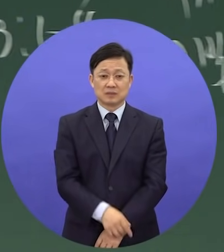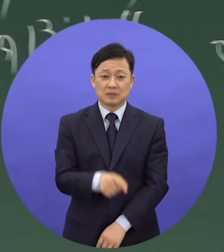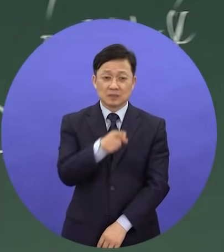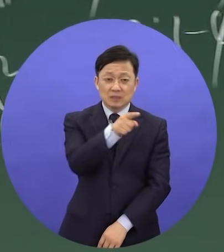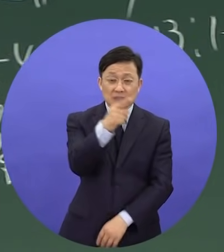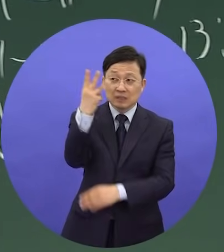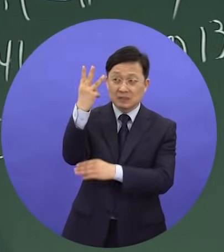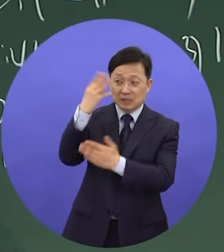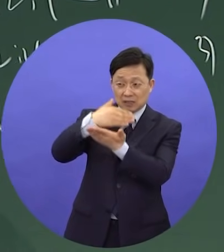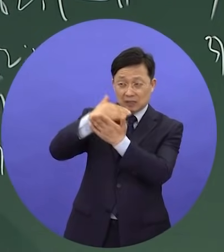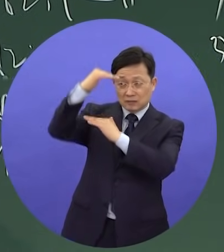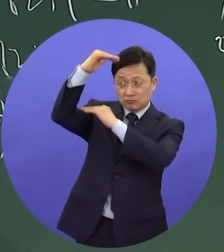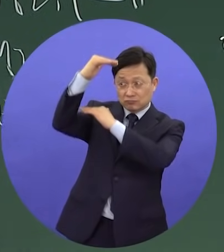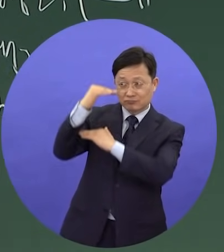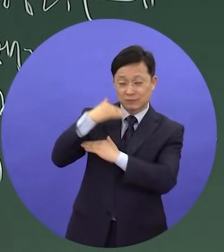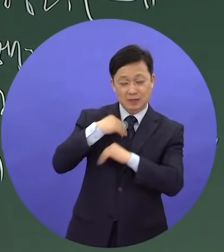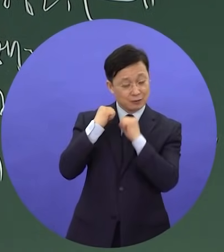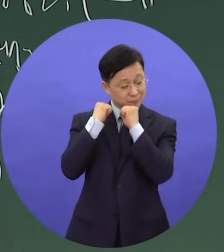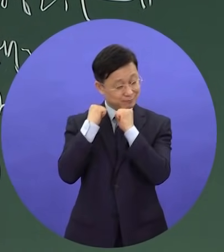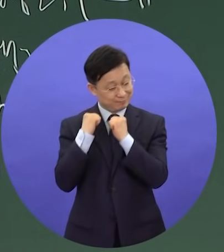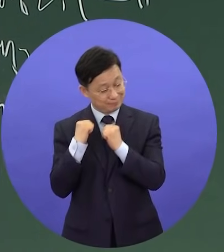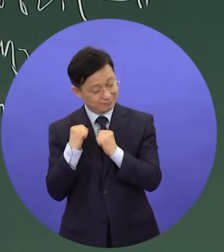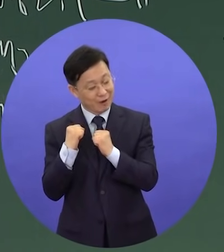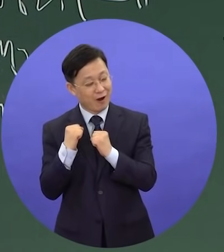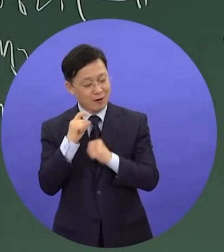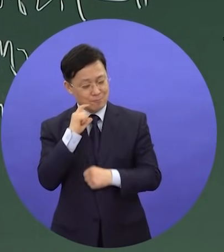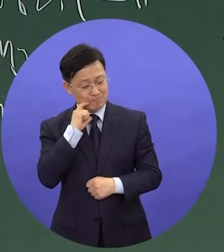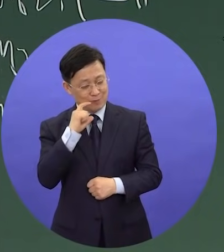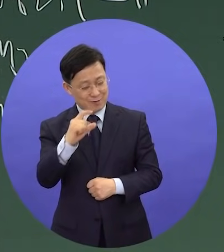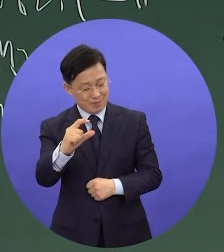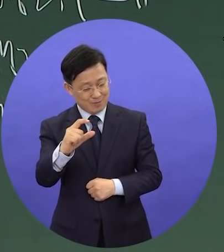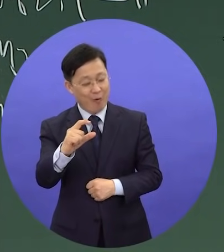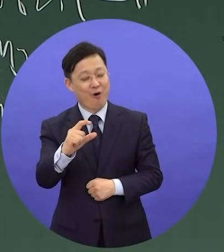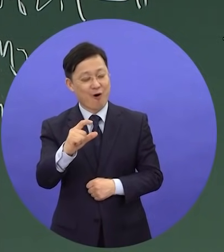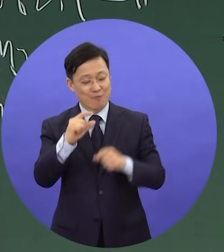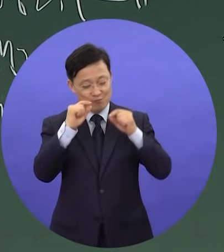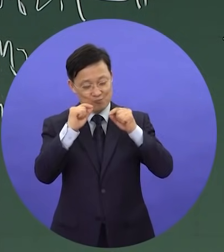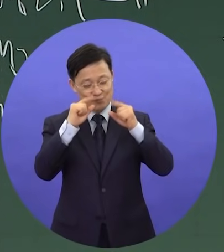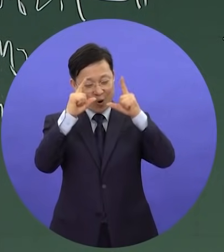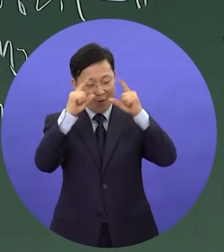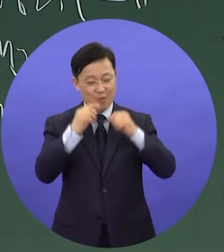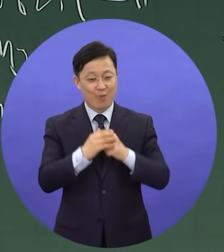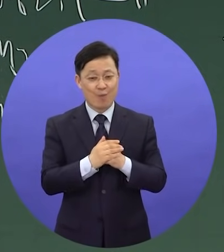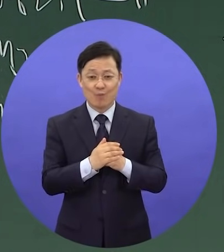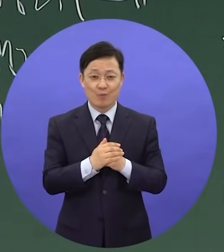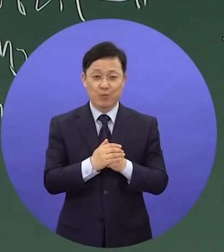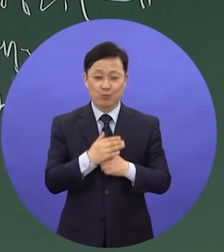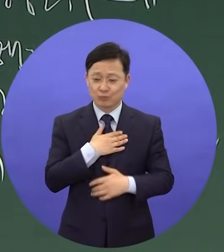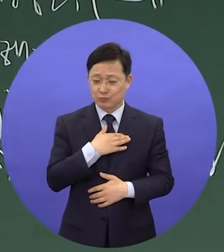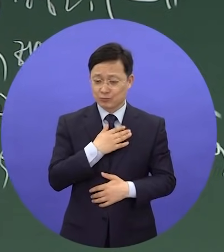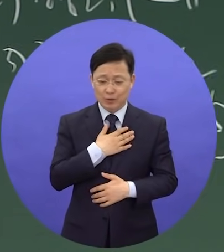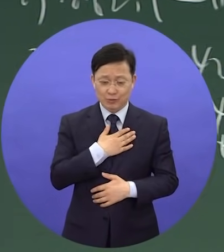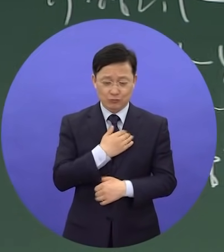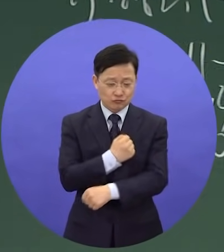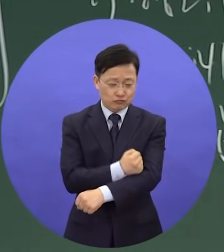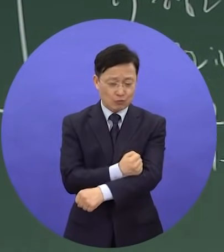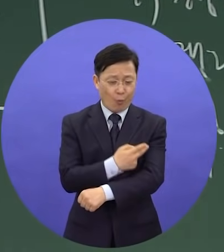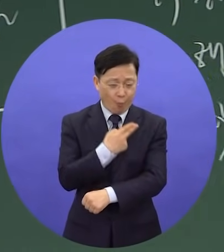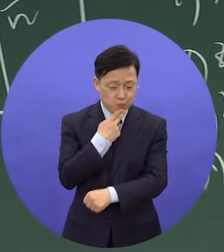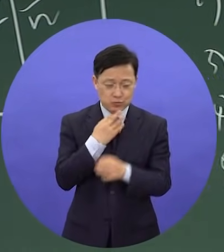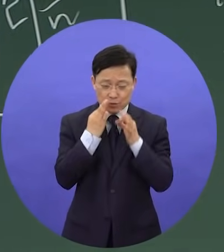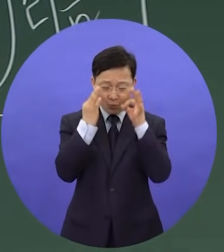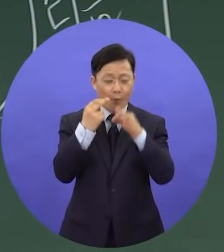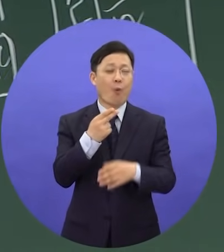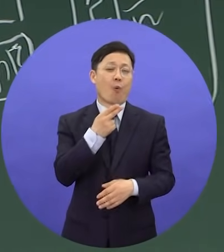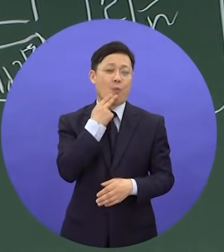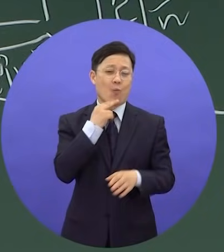감사한 거면요. 이룬 것도 아니요. 나는 한 것도 없어요. 이렇게 돼요. Then if you are inside this blessing, how thankful will you